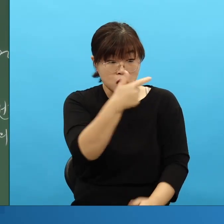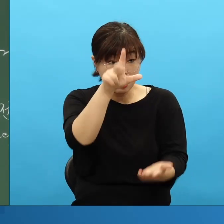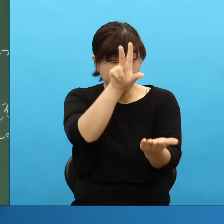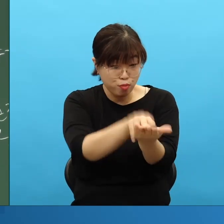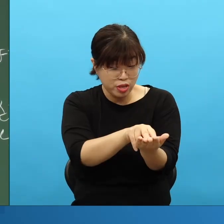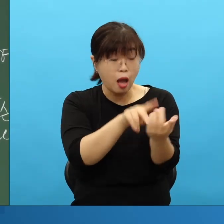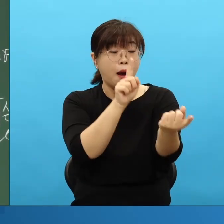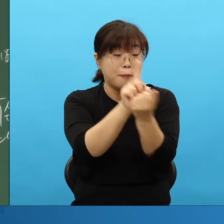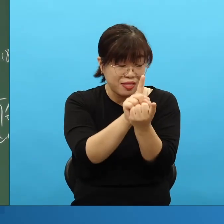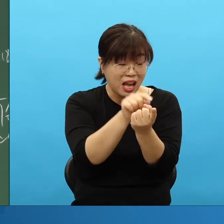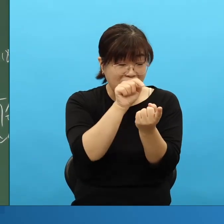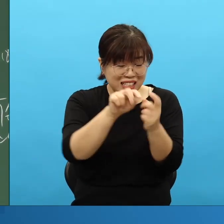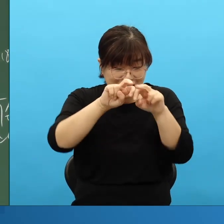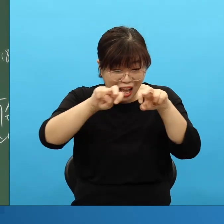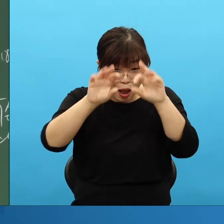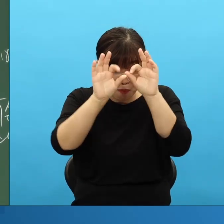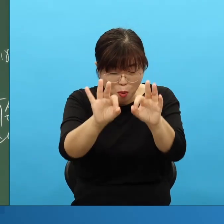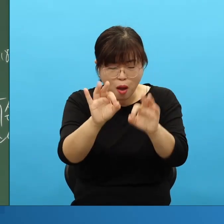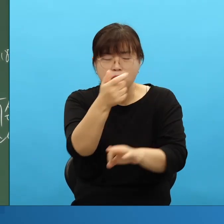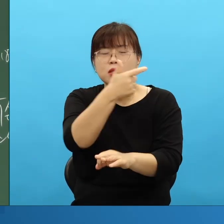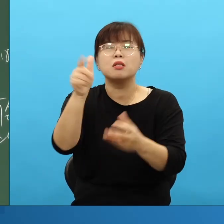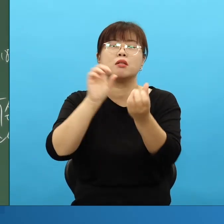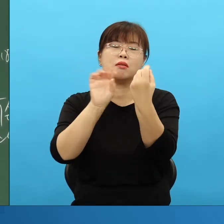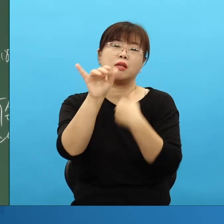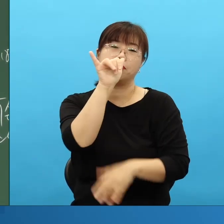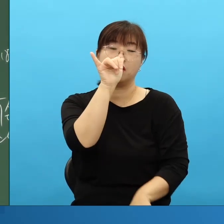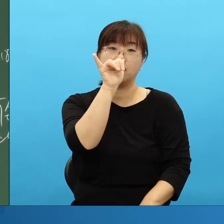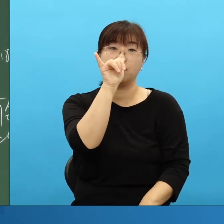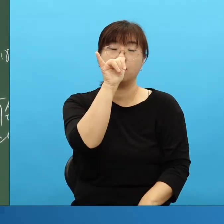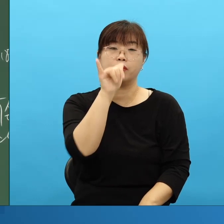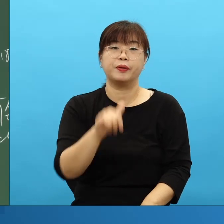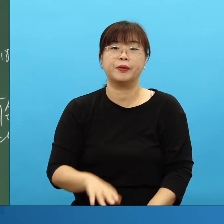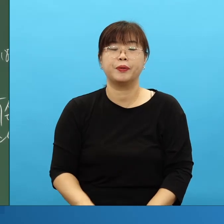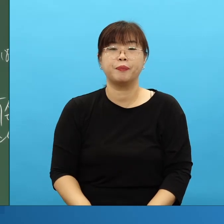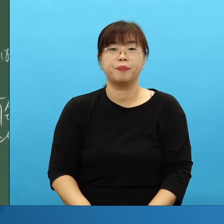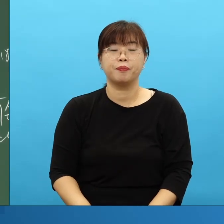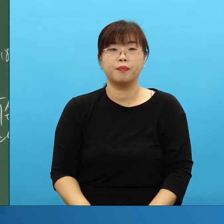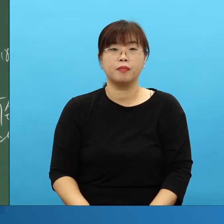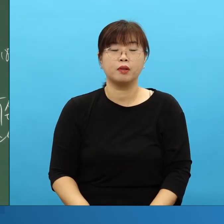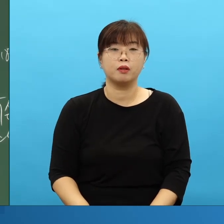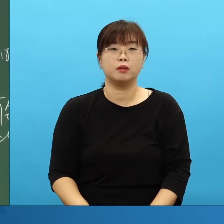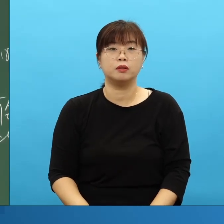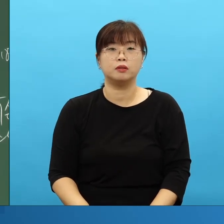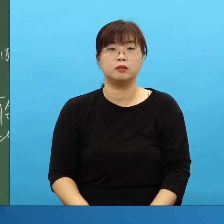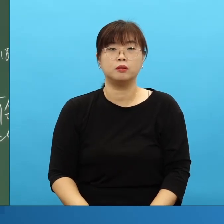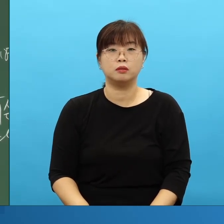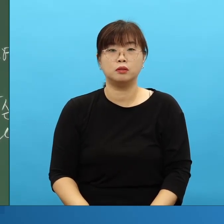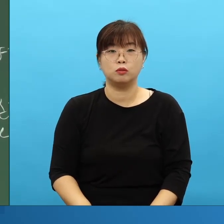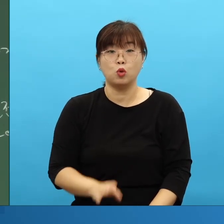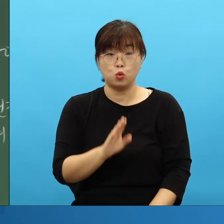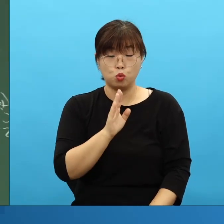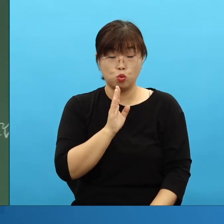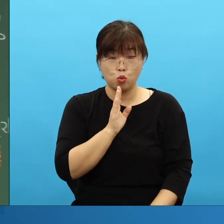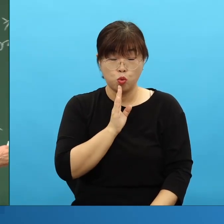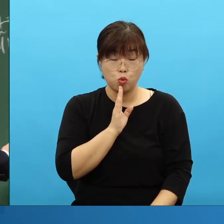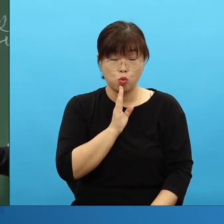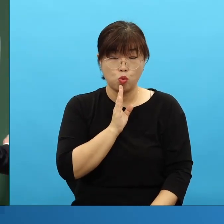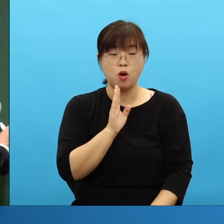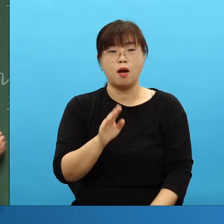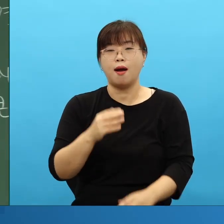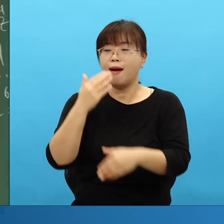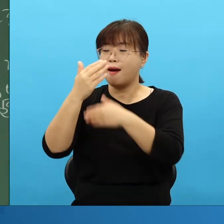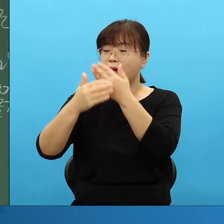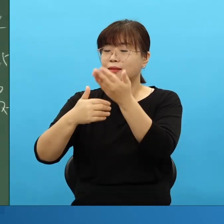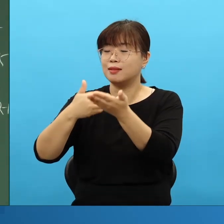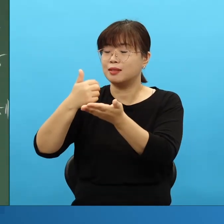you arrive at great answers, that's why. 또, 여러분이 진짜 하나님 이름을 쓰시려고 할 때는